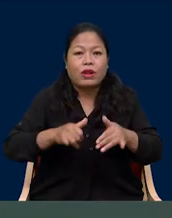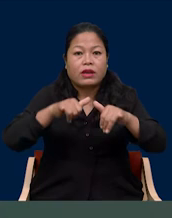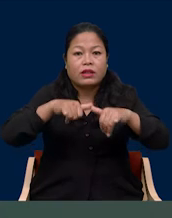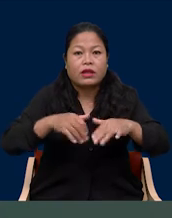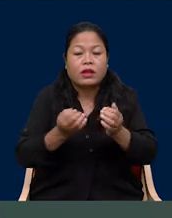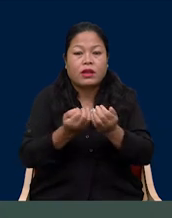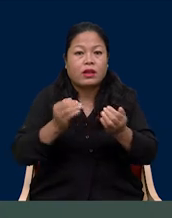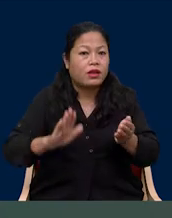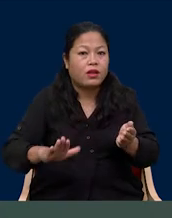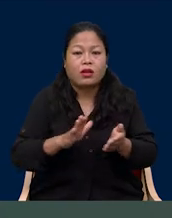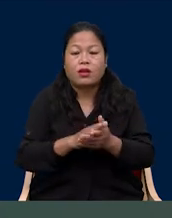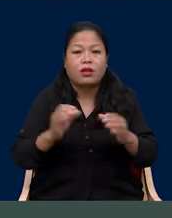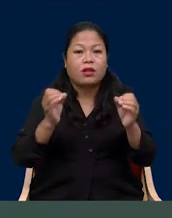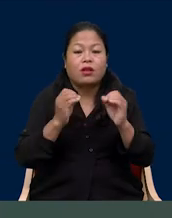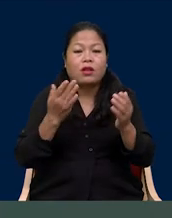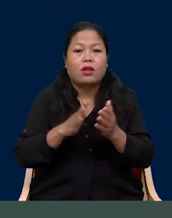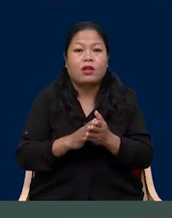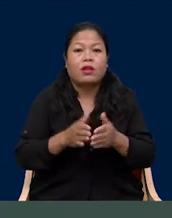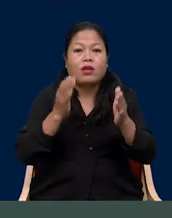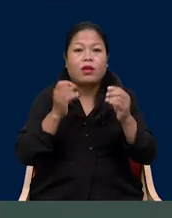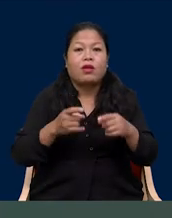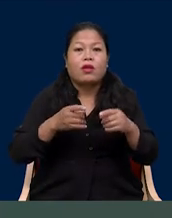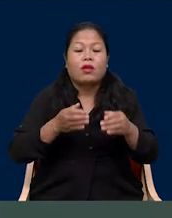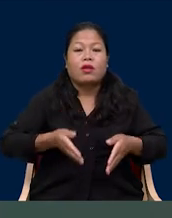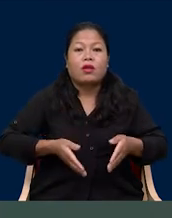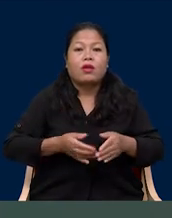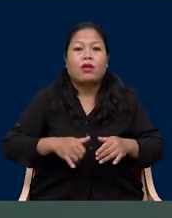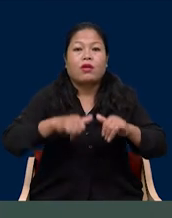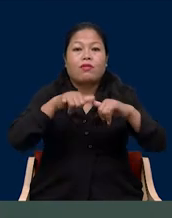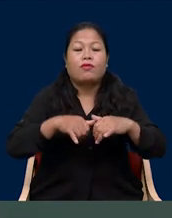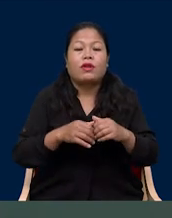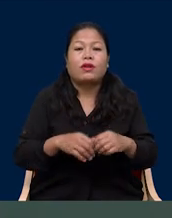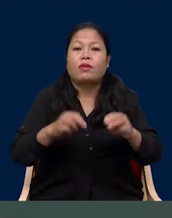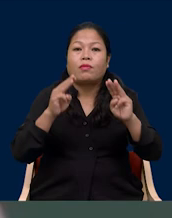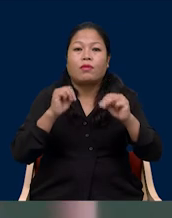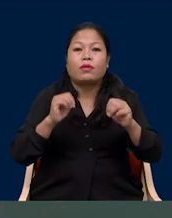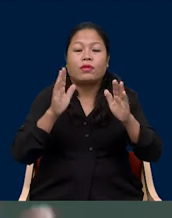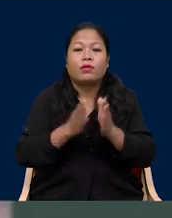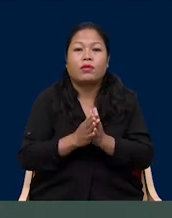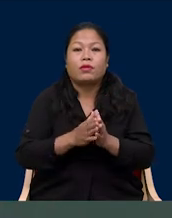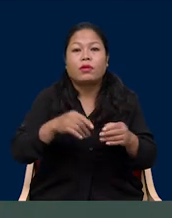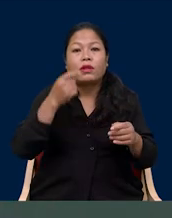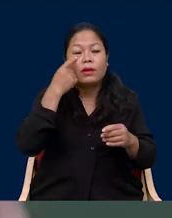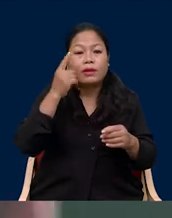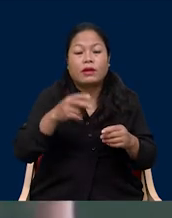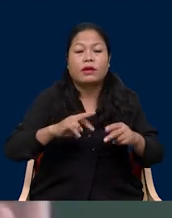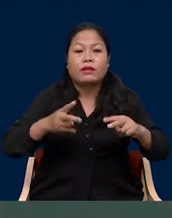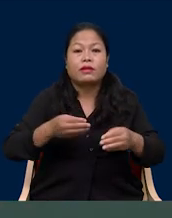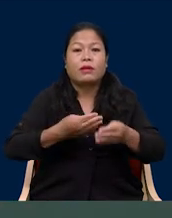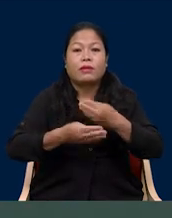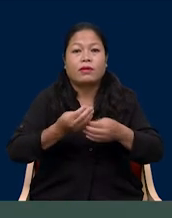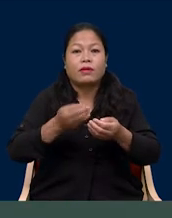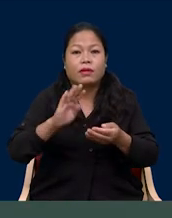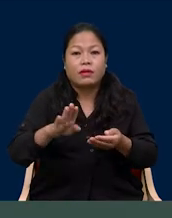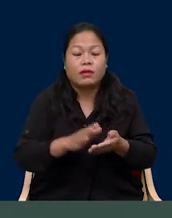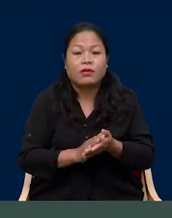प्लानिङ नगर्ने. सो अहिले चाहिँ वाट वी लर्न इज प्लानिङ इज भेरी इम्पोर्टेन्ट र एभ्री स्टेप अफ द वे चाहिँ हाम्रो अडियन्सलाई जसको लागि हामीले टार्गेट अडियन्स जसको लागि